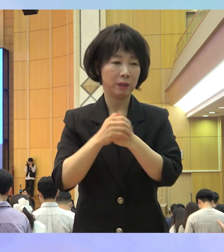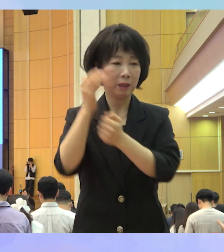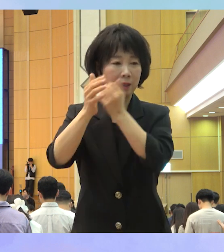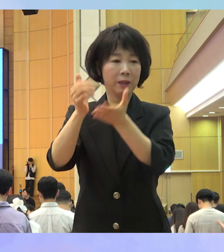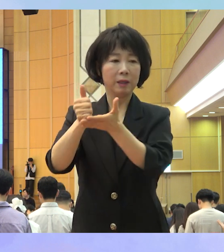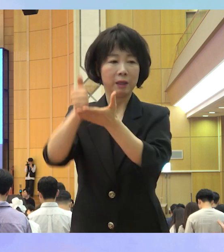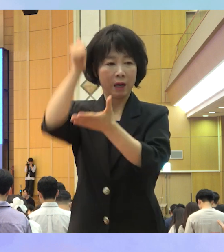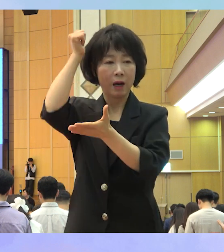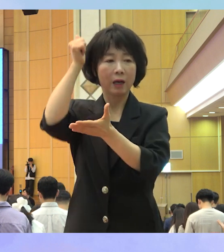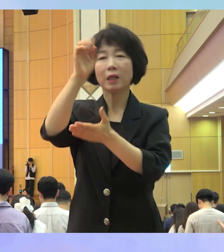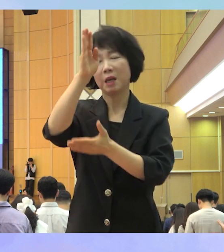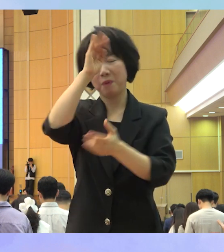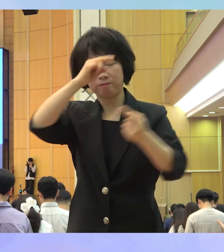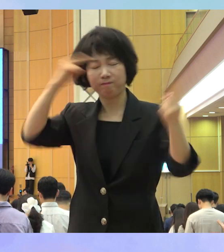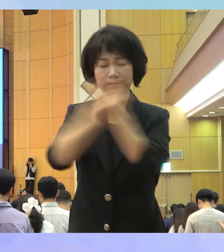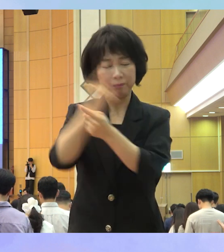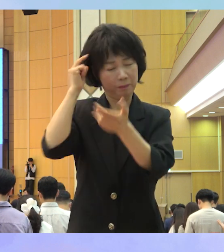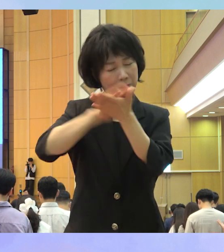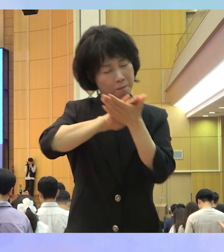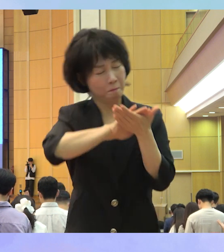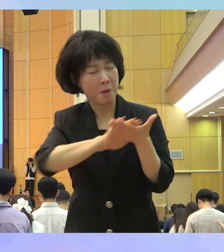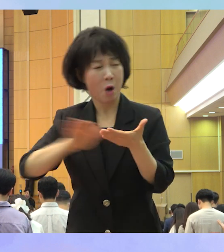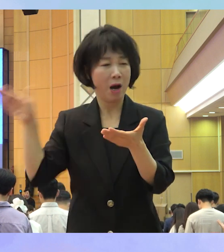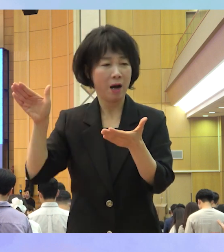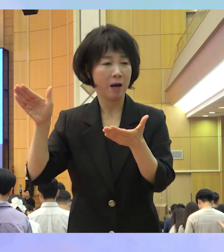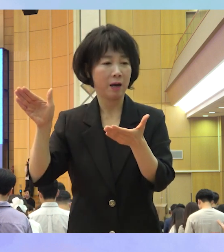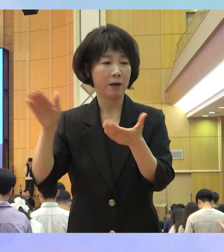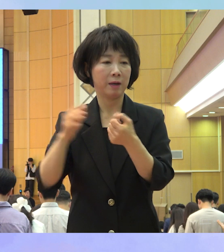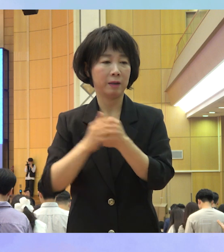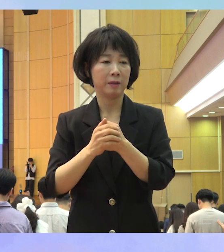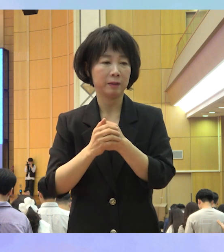하나님의 치유와 평강이